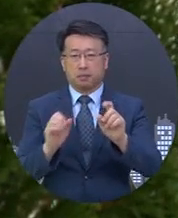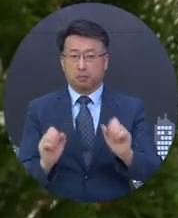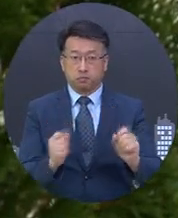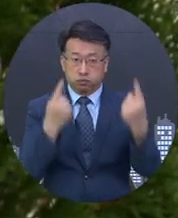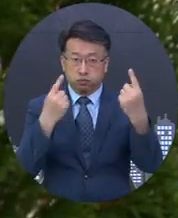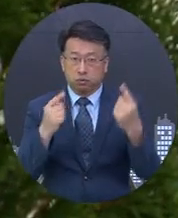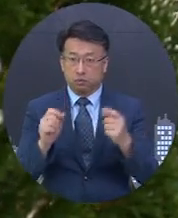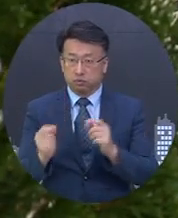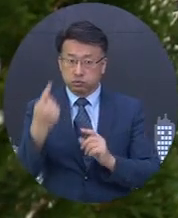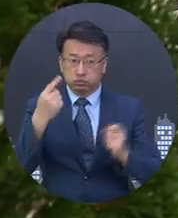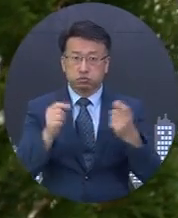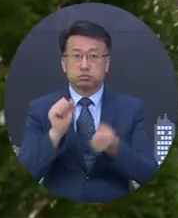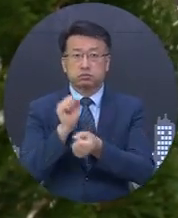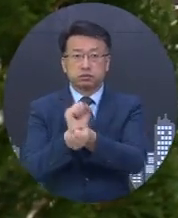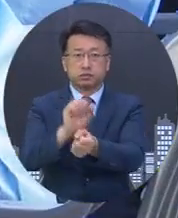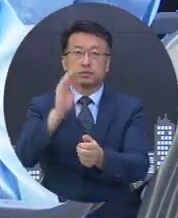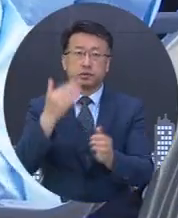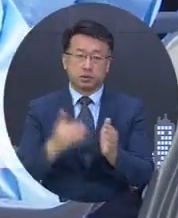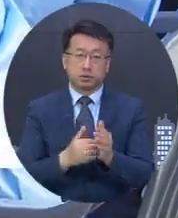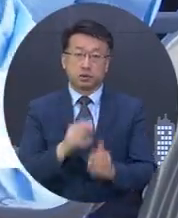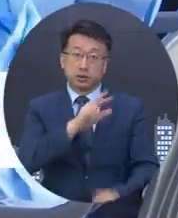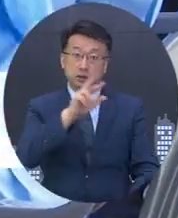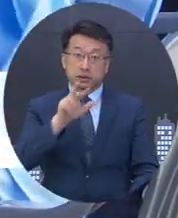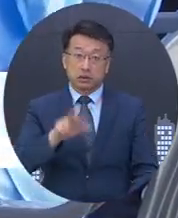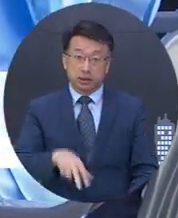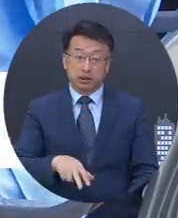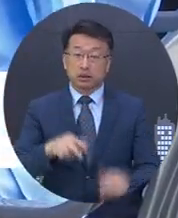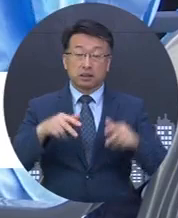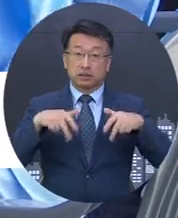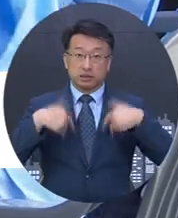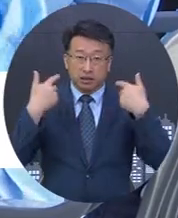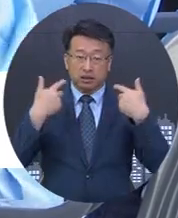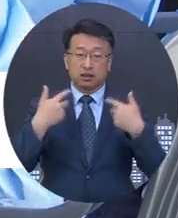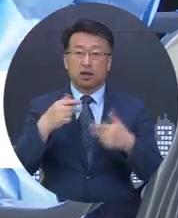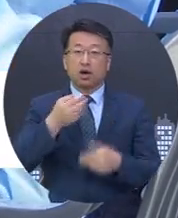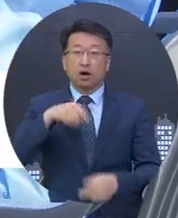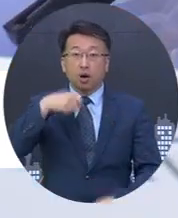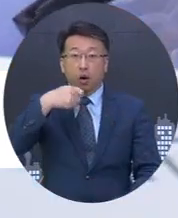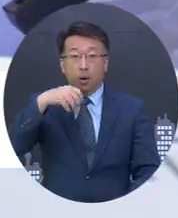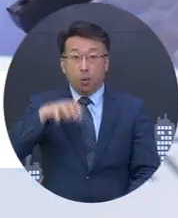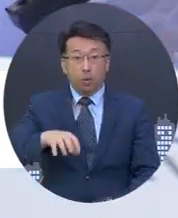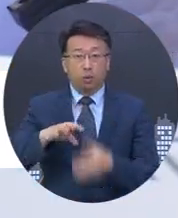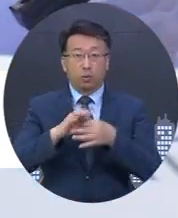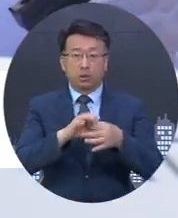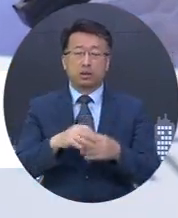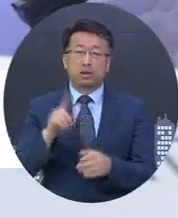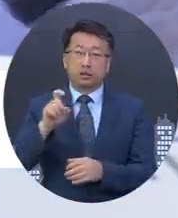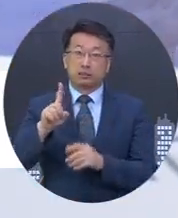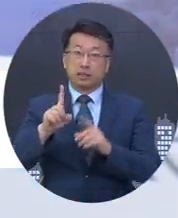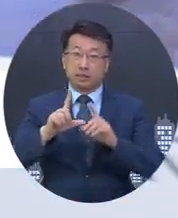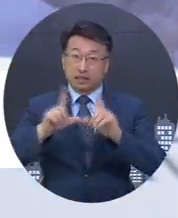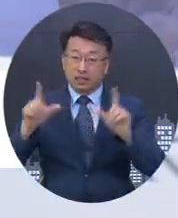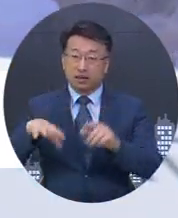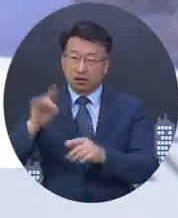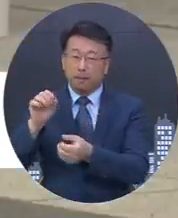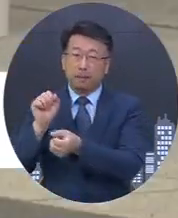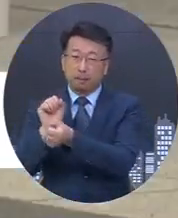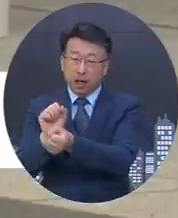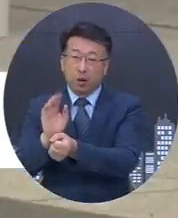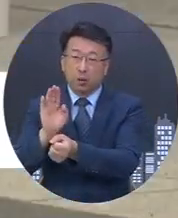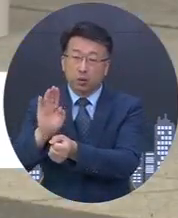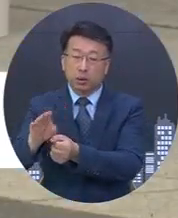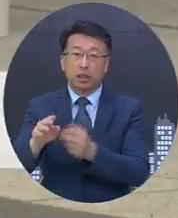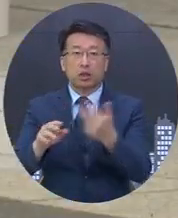잇따라 확진됐습니다. 창원 진해구 음식점과 관련해선 11일 최초 확진자 발생 뒤